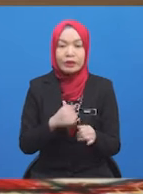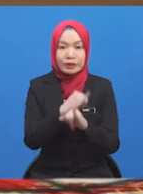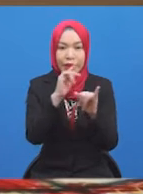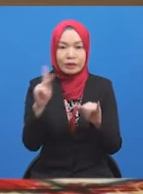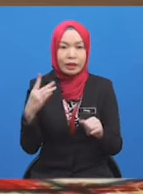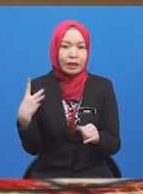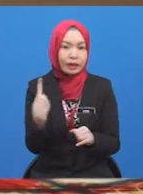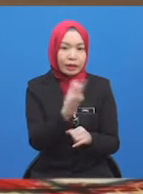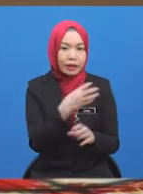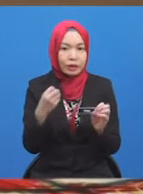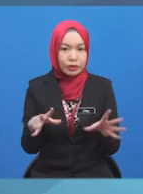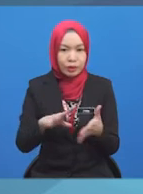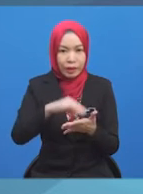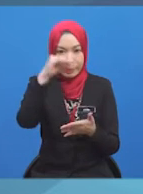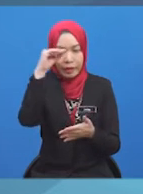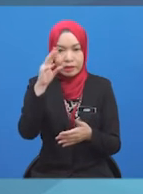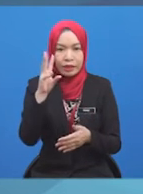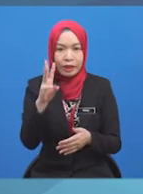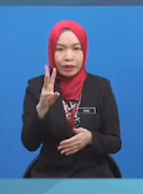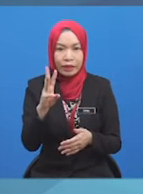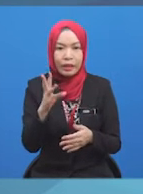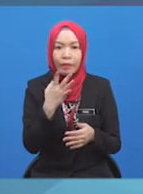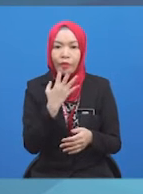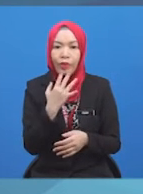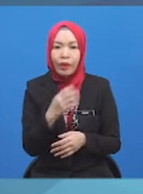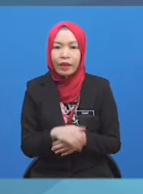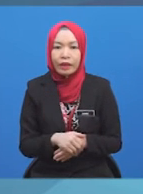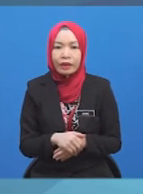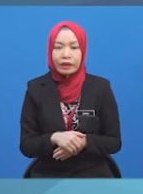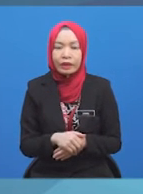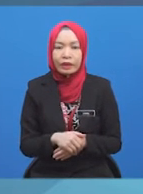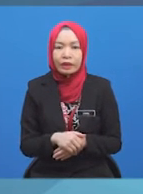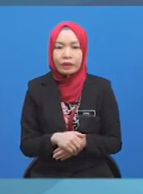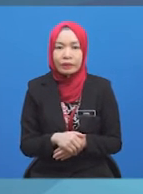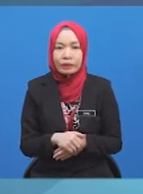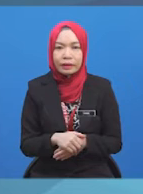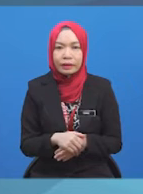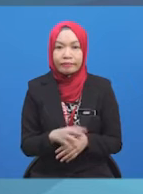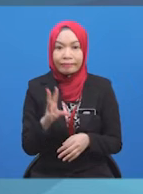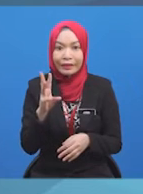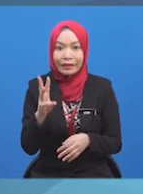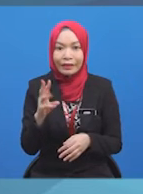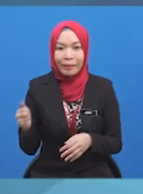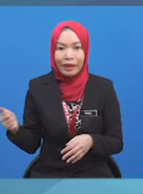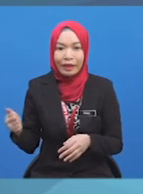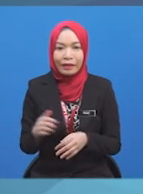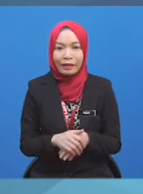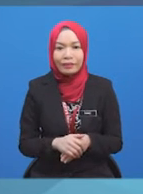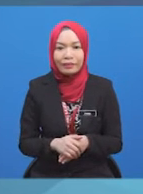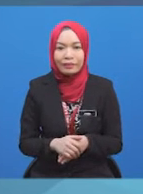color tools utama pada hari ini, iaitu stroke, pen